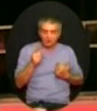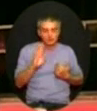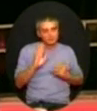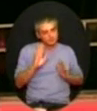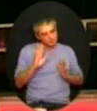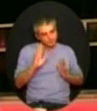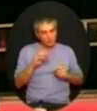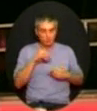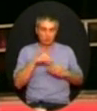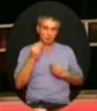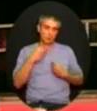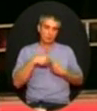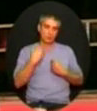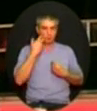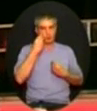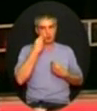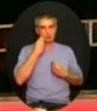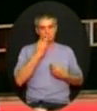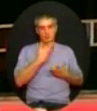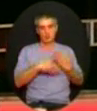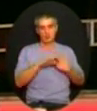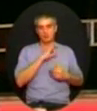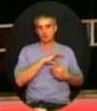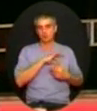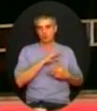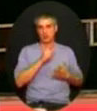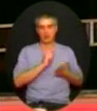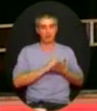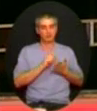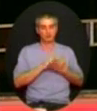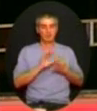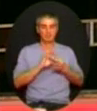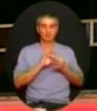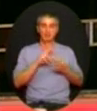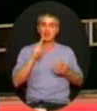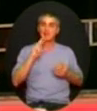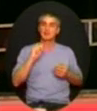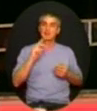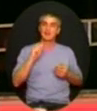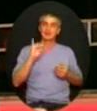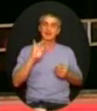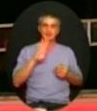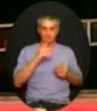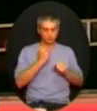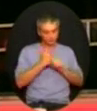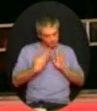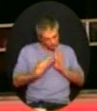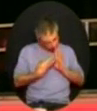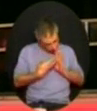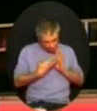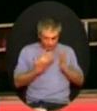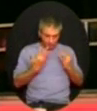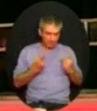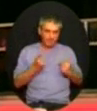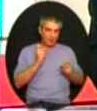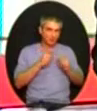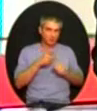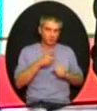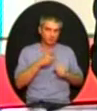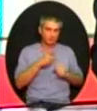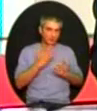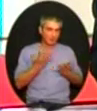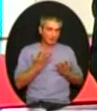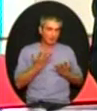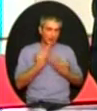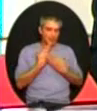בונוס מיוחד ליוצאי חבר העמים, לשכת הקשר נתיב, שעושה את הבדיקה המדוקדקת הזאת. בכמה אנשים מדובר? כלומר,